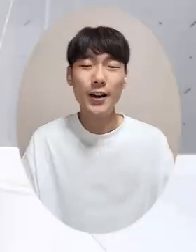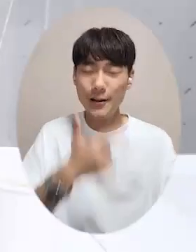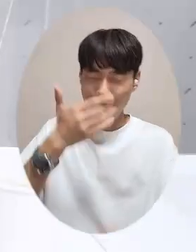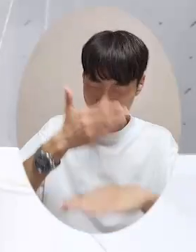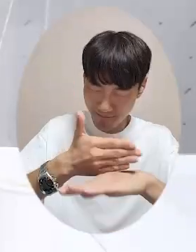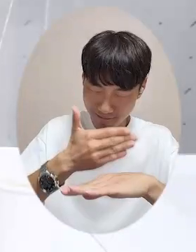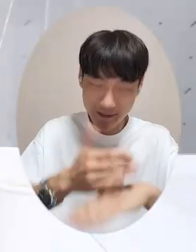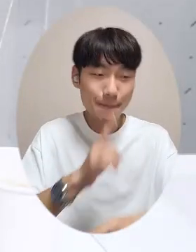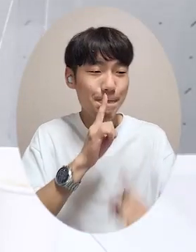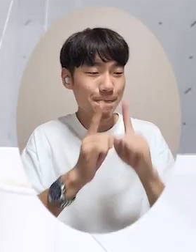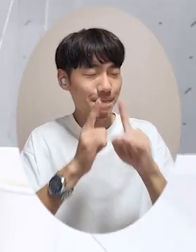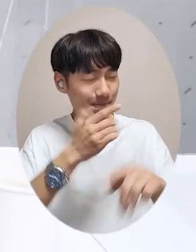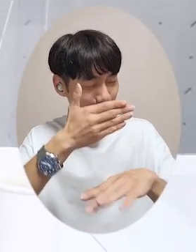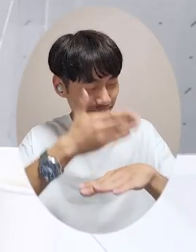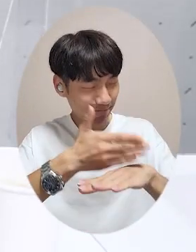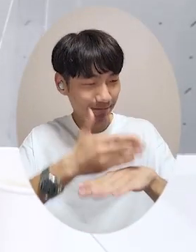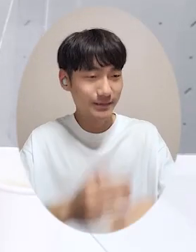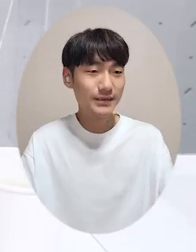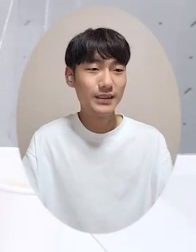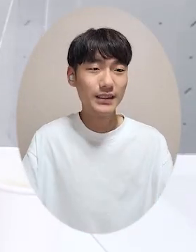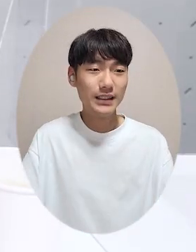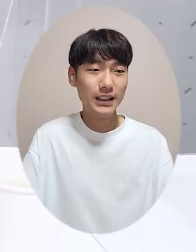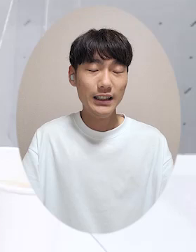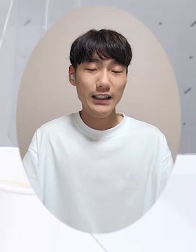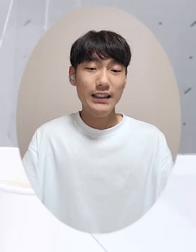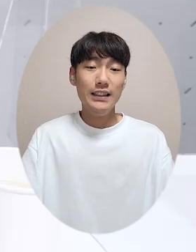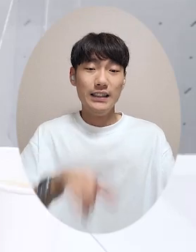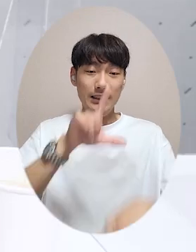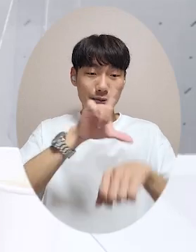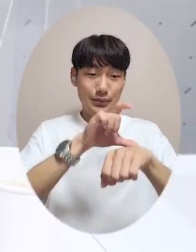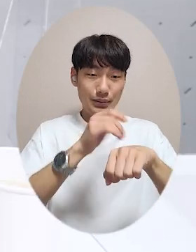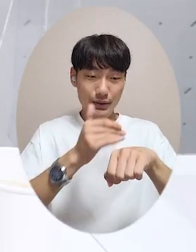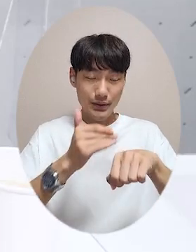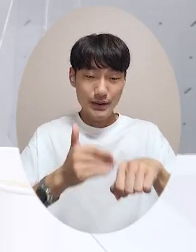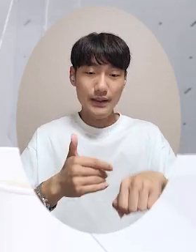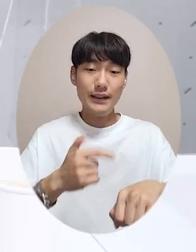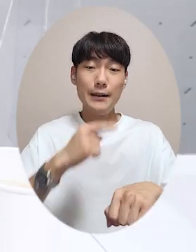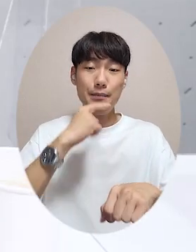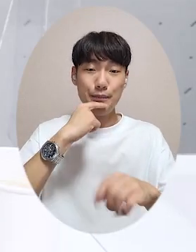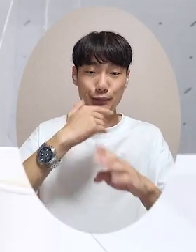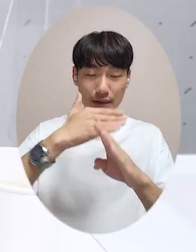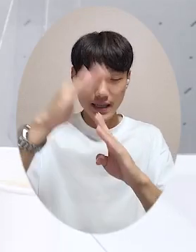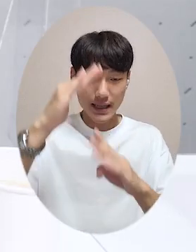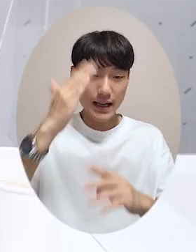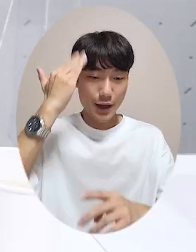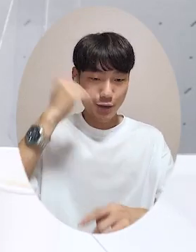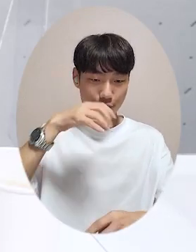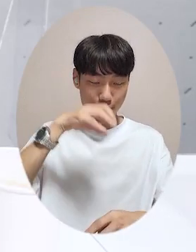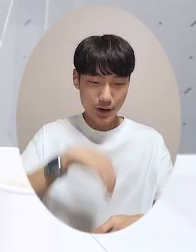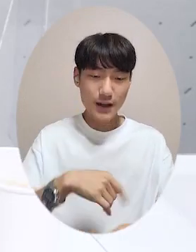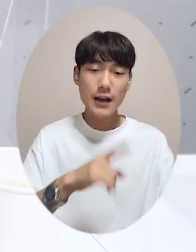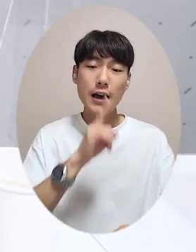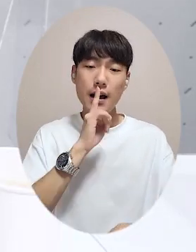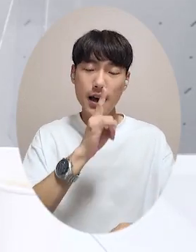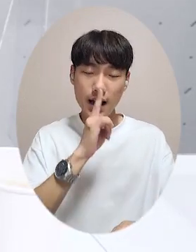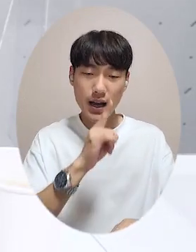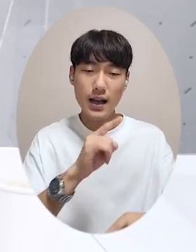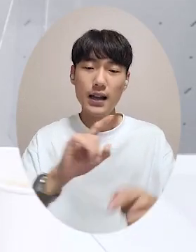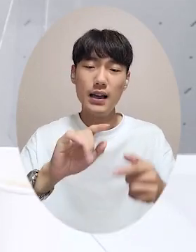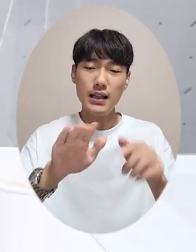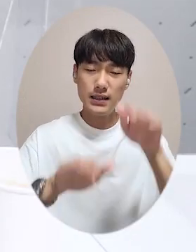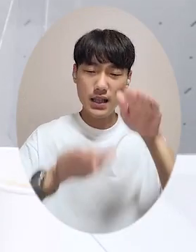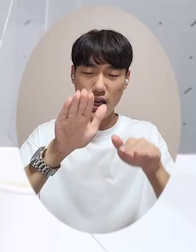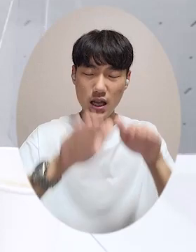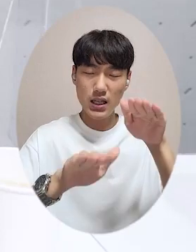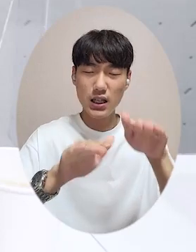네, 네. 말씀 감사합니다. 남북 분단의 세월이 길어지면서 점점 남북이 사용하는 말과 글의 차이도 점점 커지고